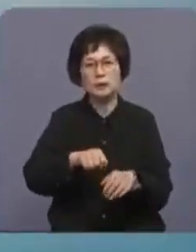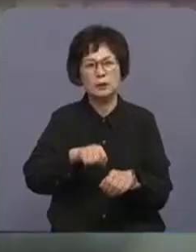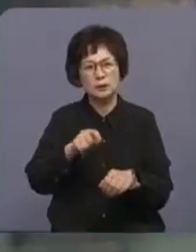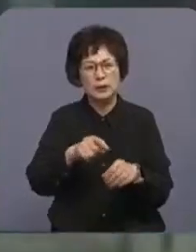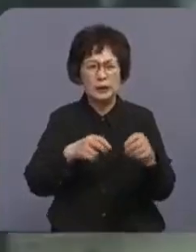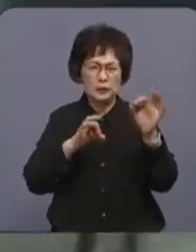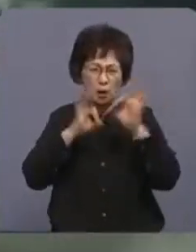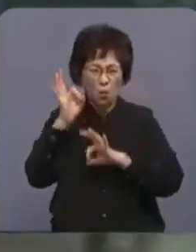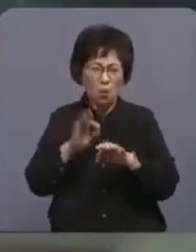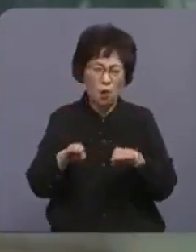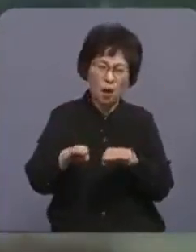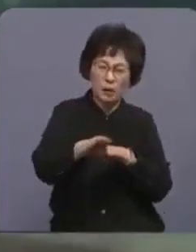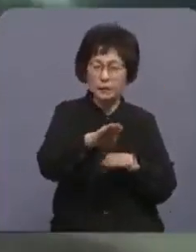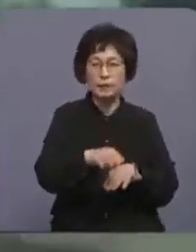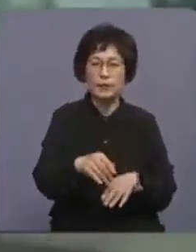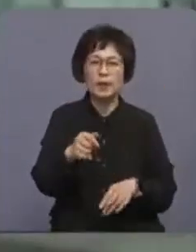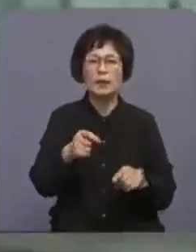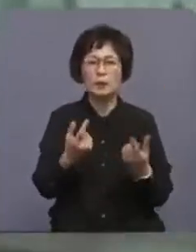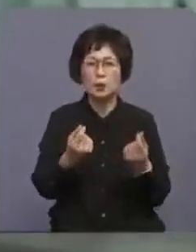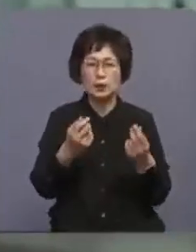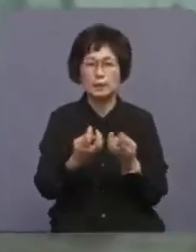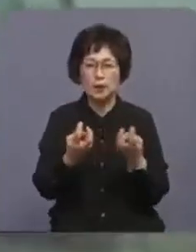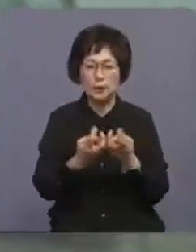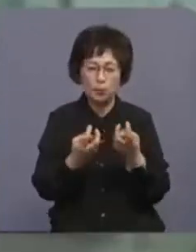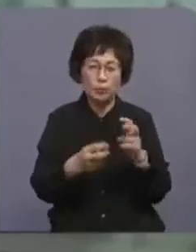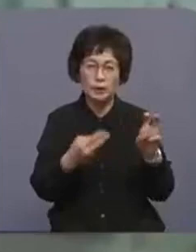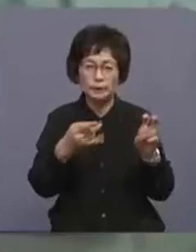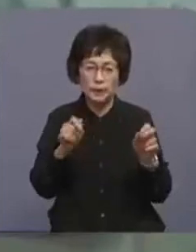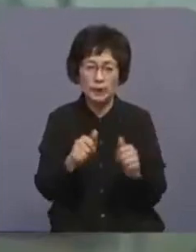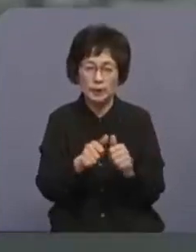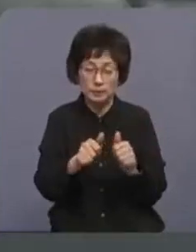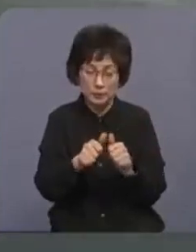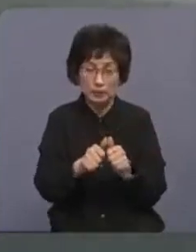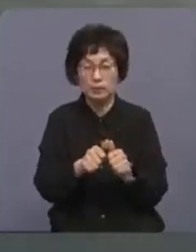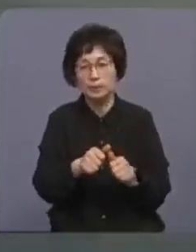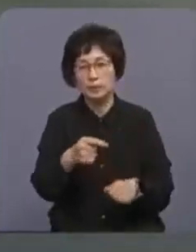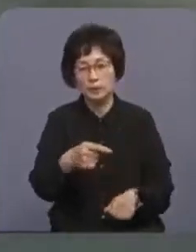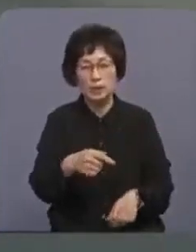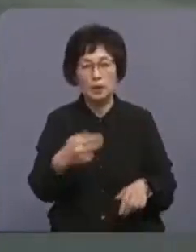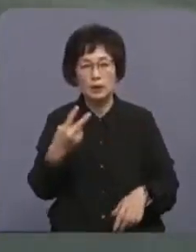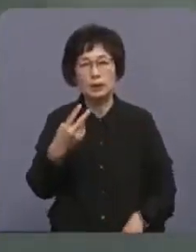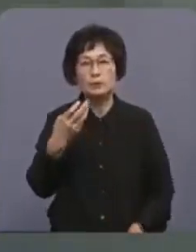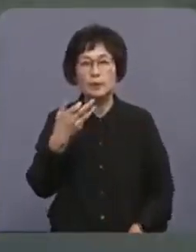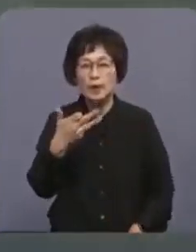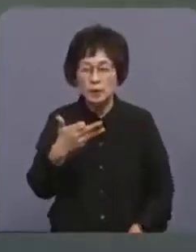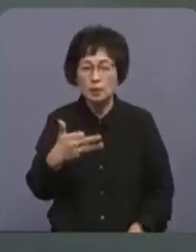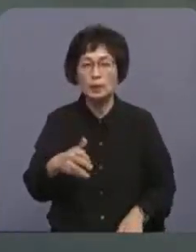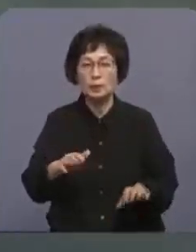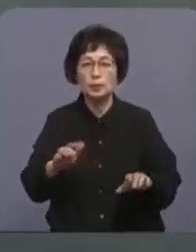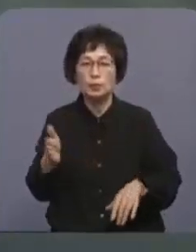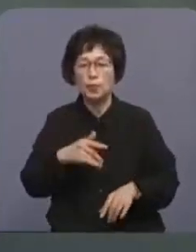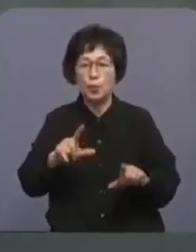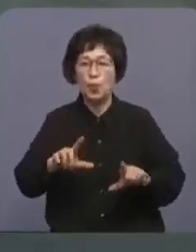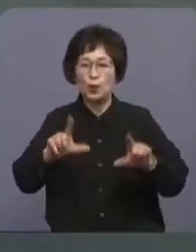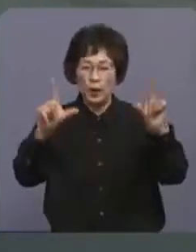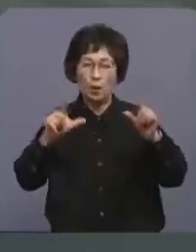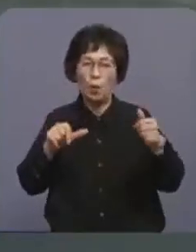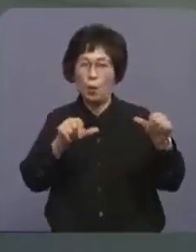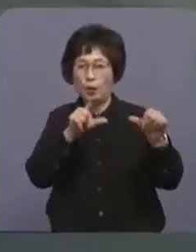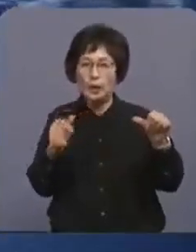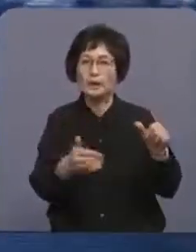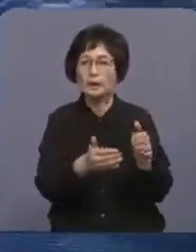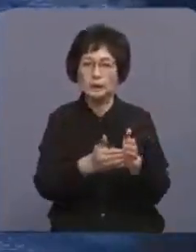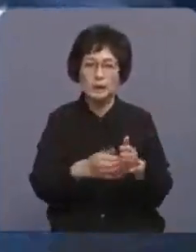겁니다. 이런 식으로 20대 남성 등 6명이 2018년부터 올해 5월까지 낸 교통사고는